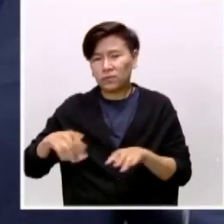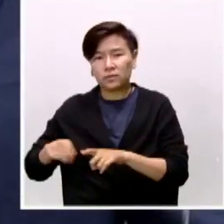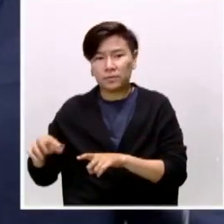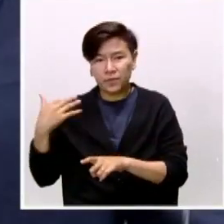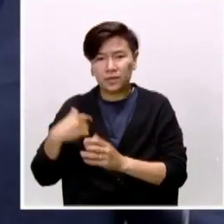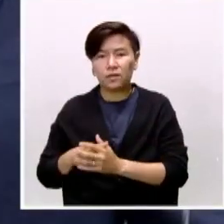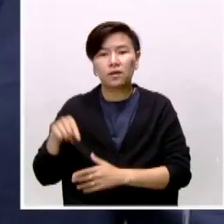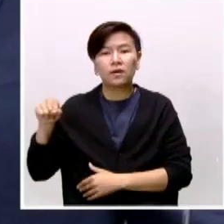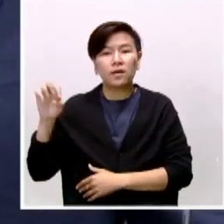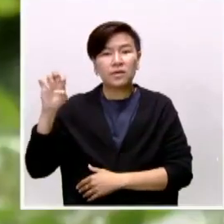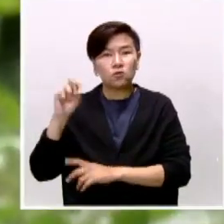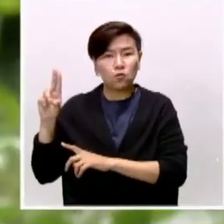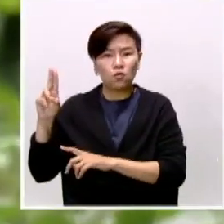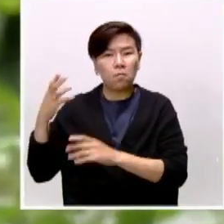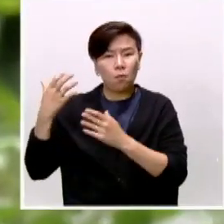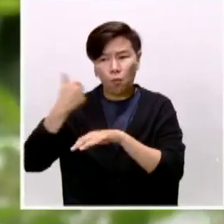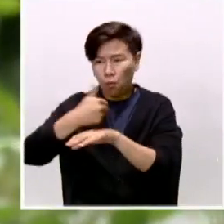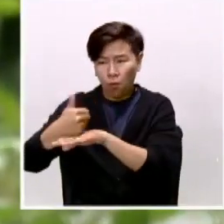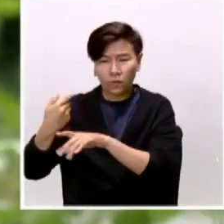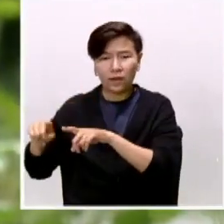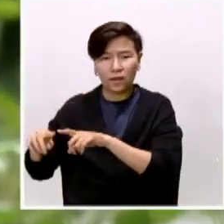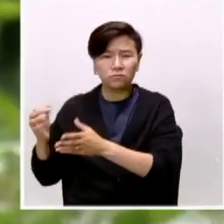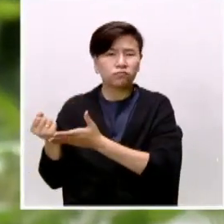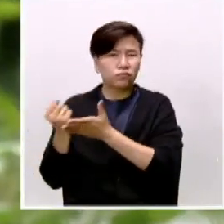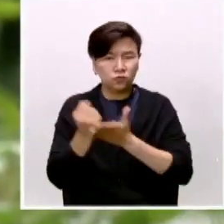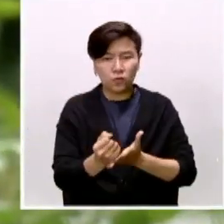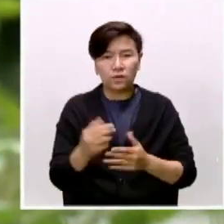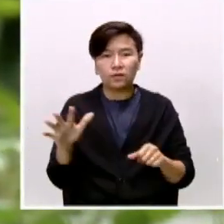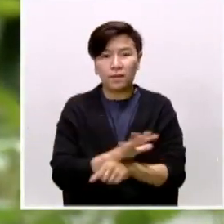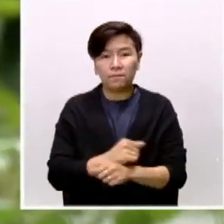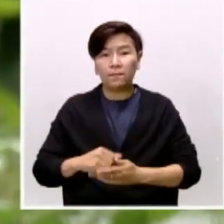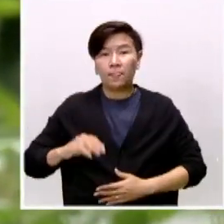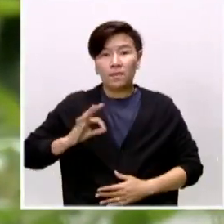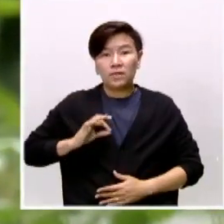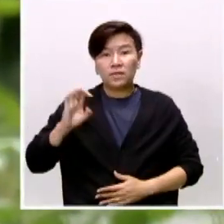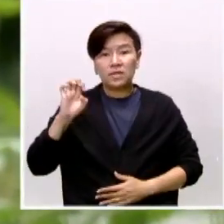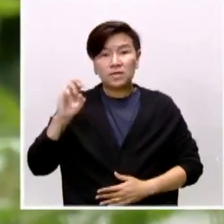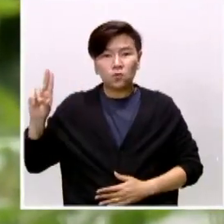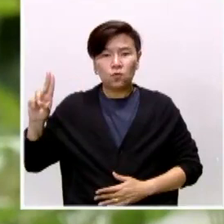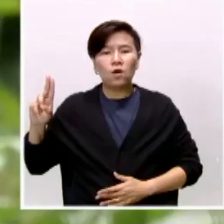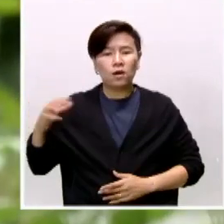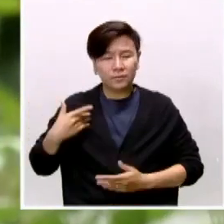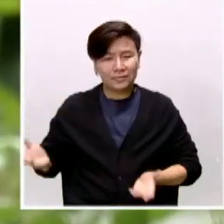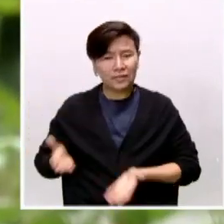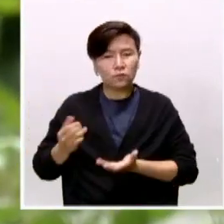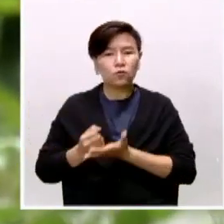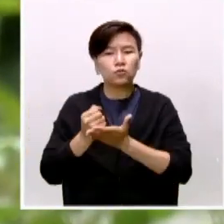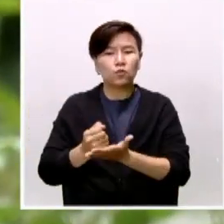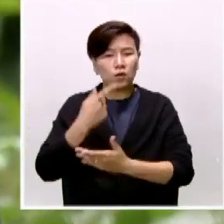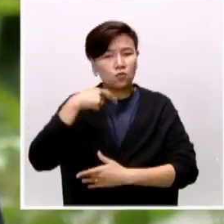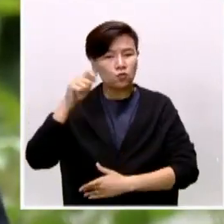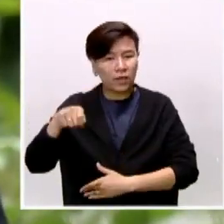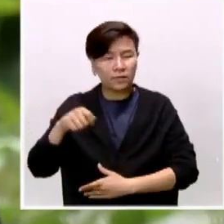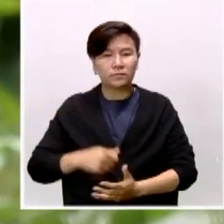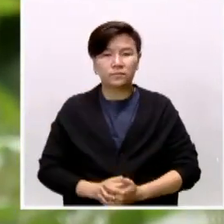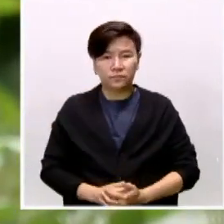ให้ยูเครนสามารถตัดสินอนาคตได้ด้วยตัวเองโดย27ประเทศสมาชิก EU จะยืนเคียงข้างยูเครนจนถึงเวลาที่ยูเคร